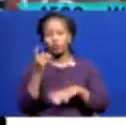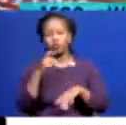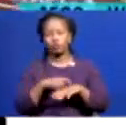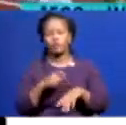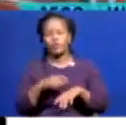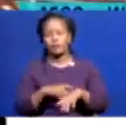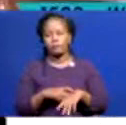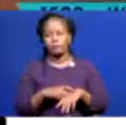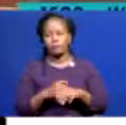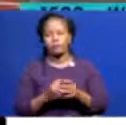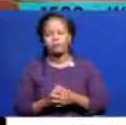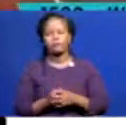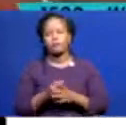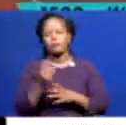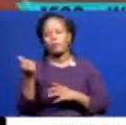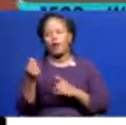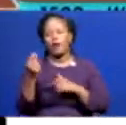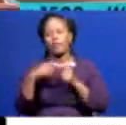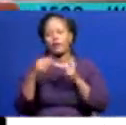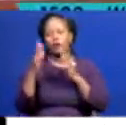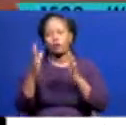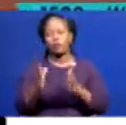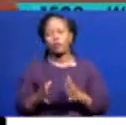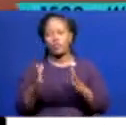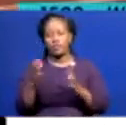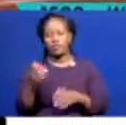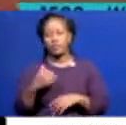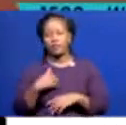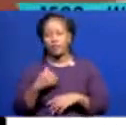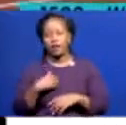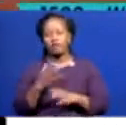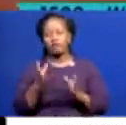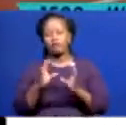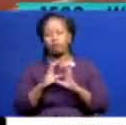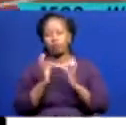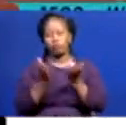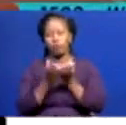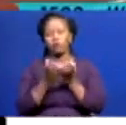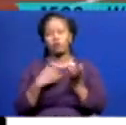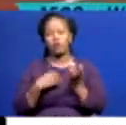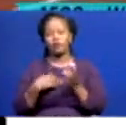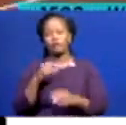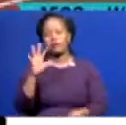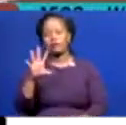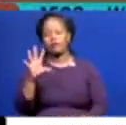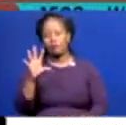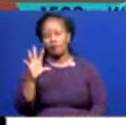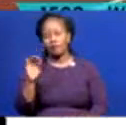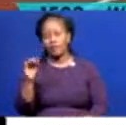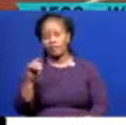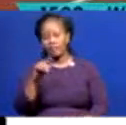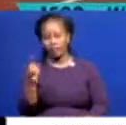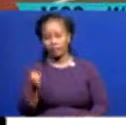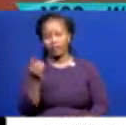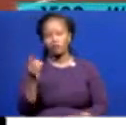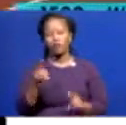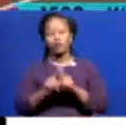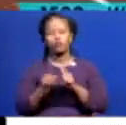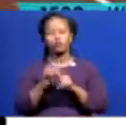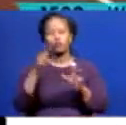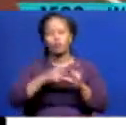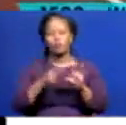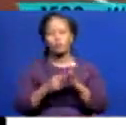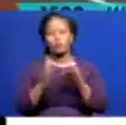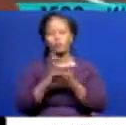League. Mshindi wa medali ya fedha kwenye mashindano ya dunia katika mbio za mita 5000 Jacob Krop pia atashiriki dhidi ya Mkenya